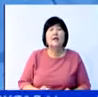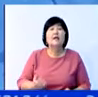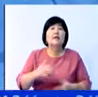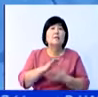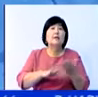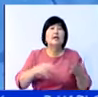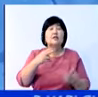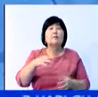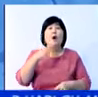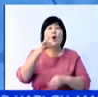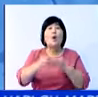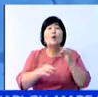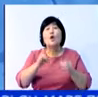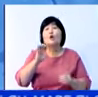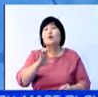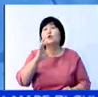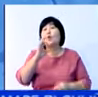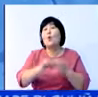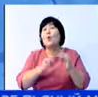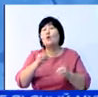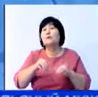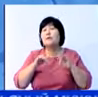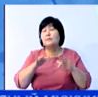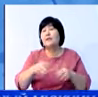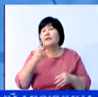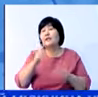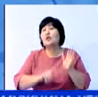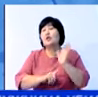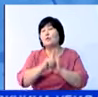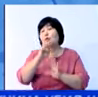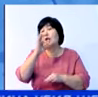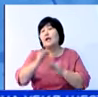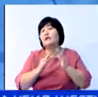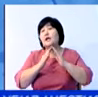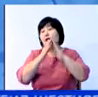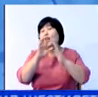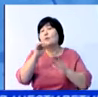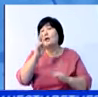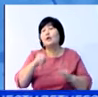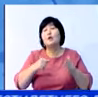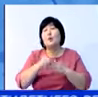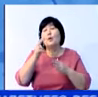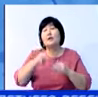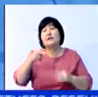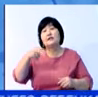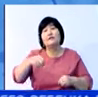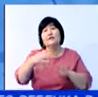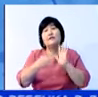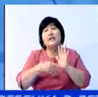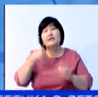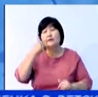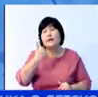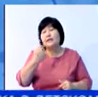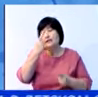И в продолжение темы космоса. Роскосмос планирует провести 3 пуска космических ракет с Байконура до конца 2019